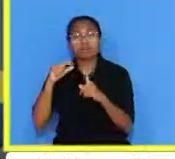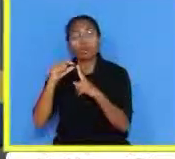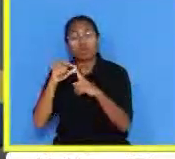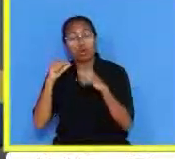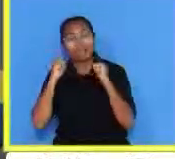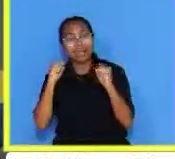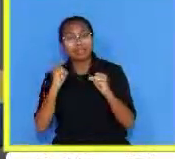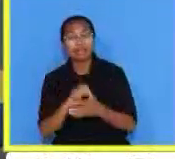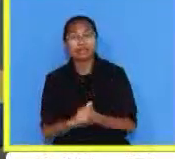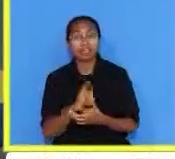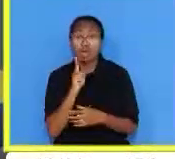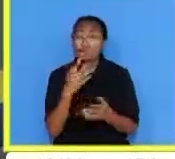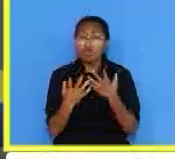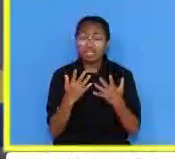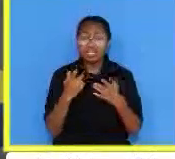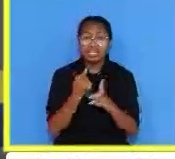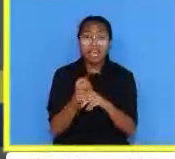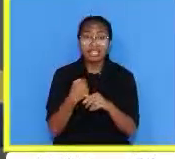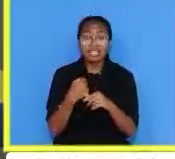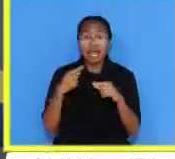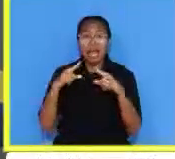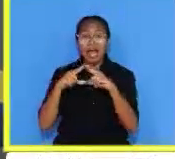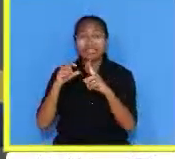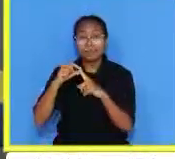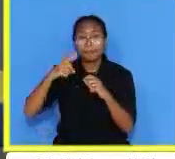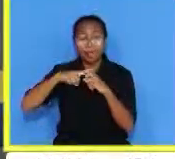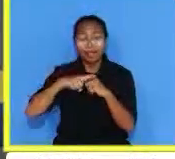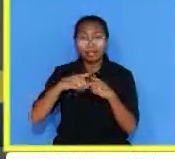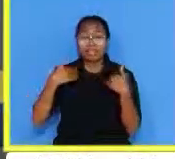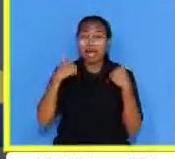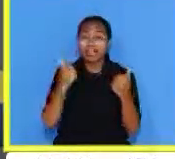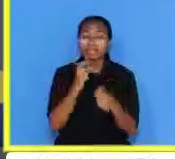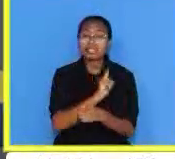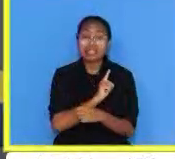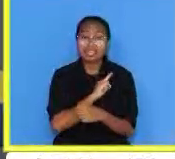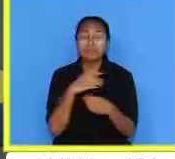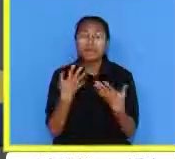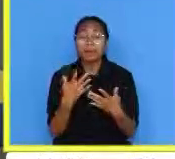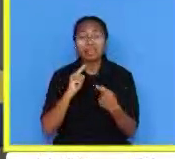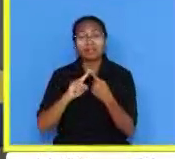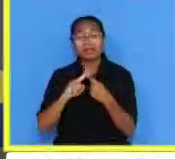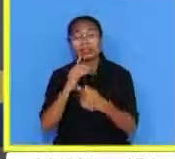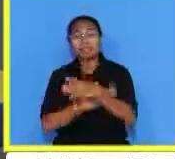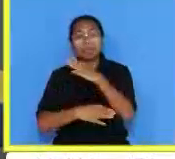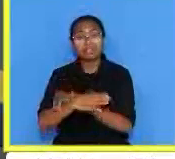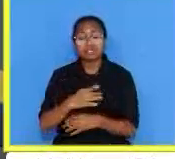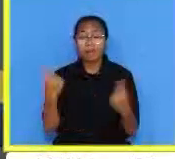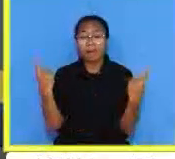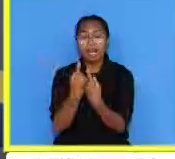kesehatan. Kemudian kalau dari aspek kesehatan sendiri Kak Dina, seperti apa teman-teman penyandang disabilitas ini di tengah masa pandemi